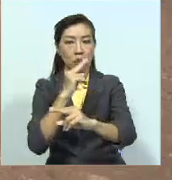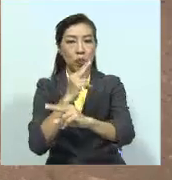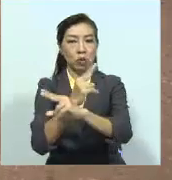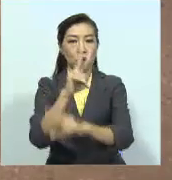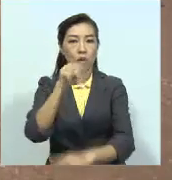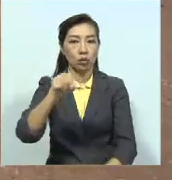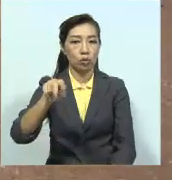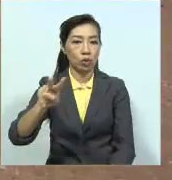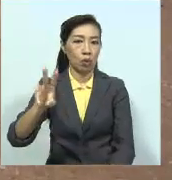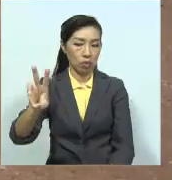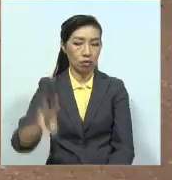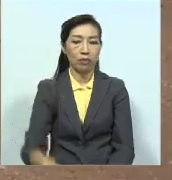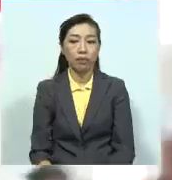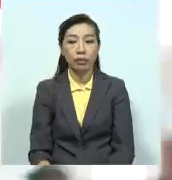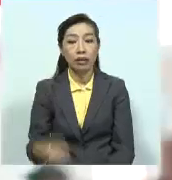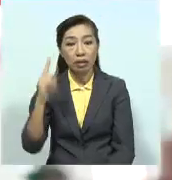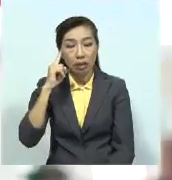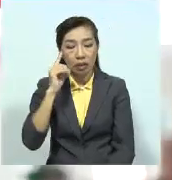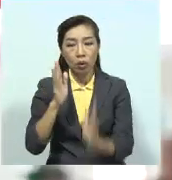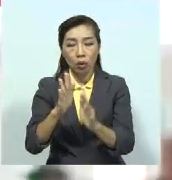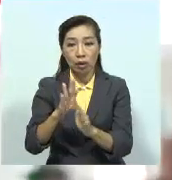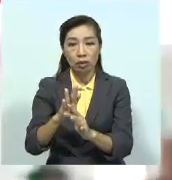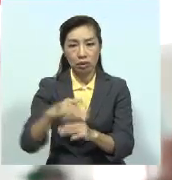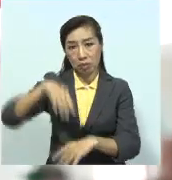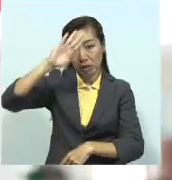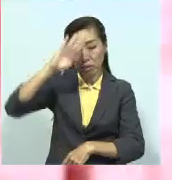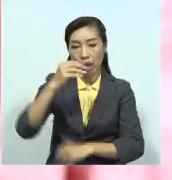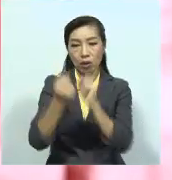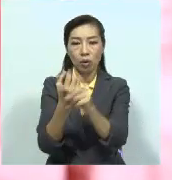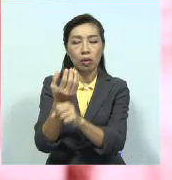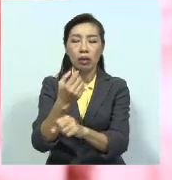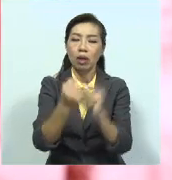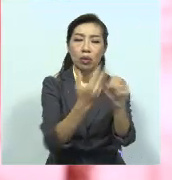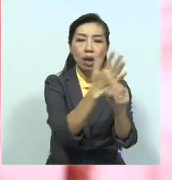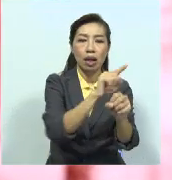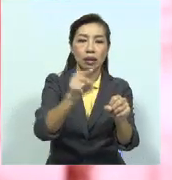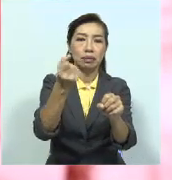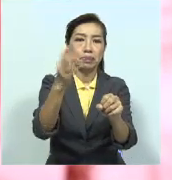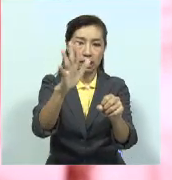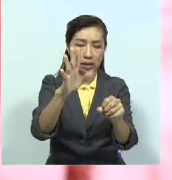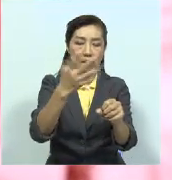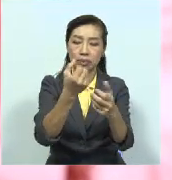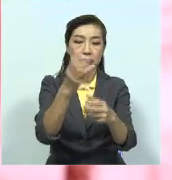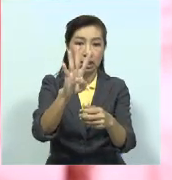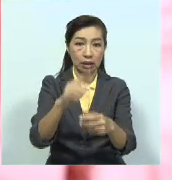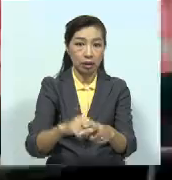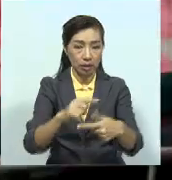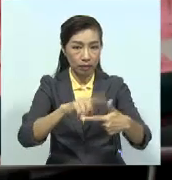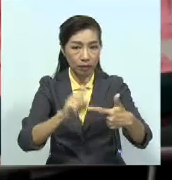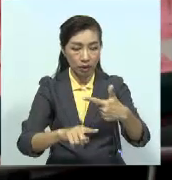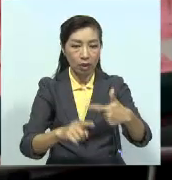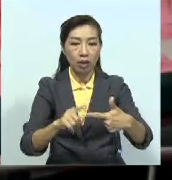2เท่าผู้ป่วยส่วนใหญ่ก็จะมีอายุระหว่าง 5-14 ปีรองลงมาได้แ